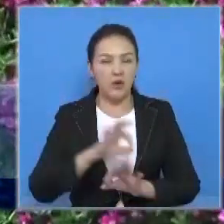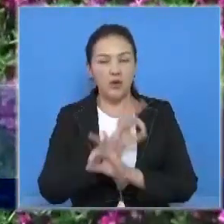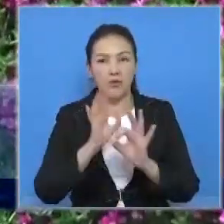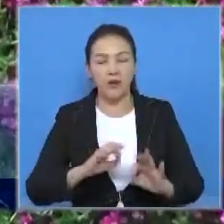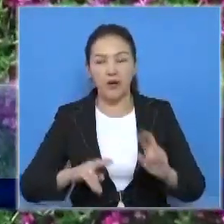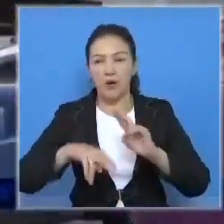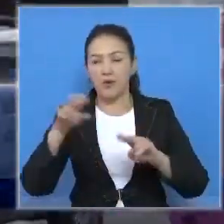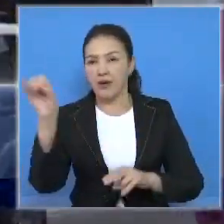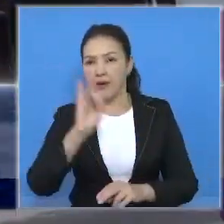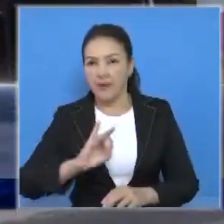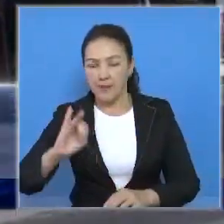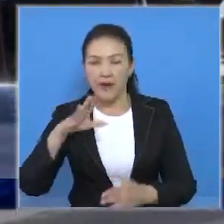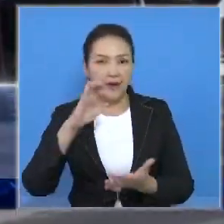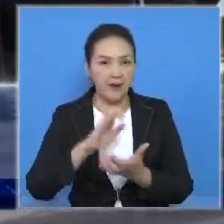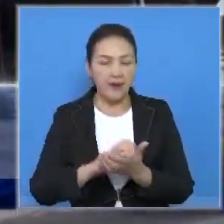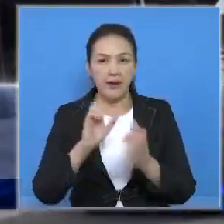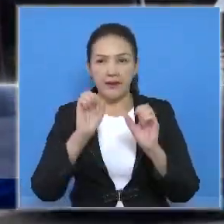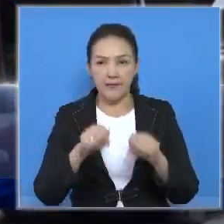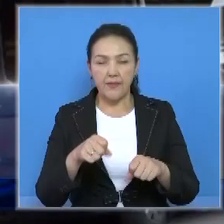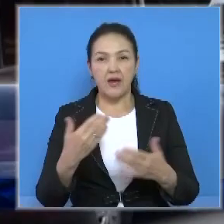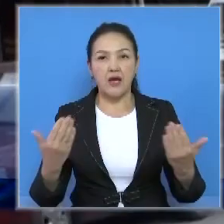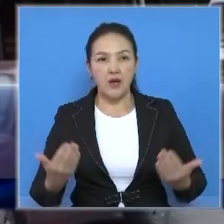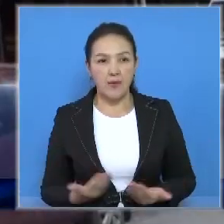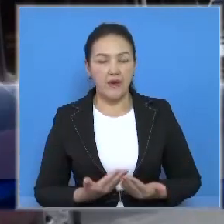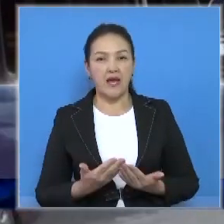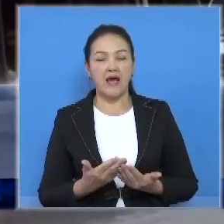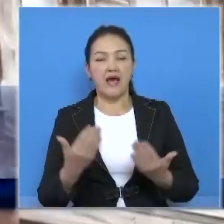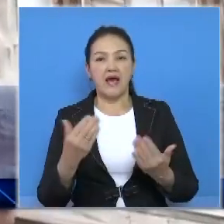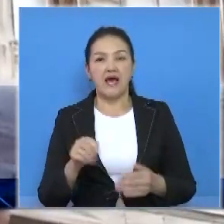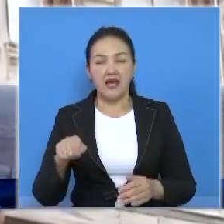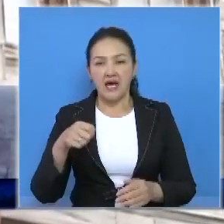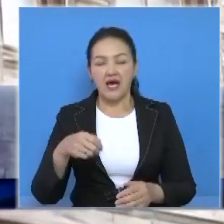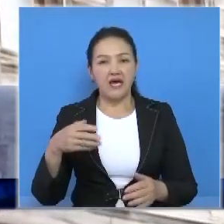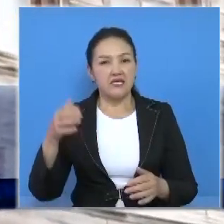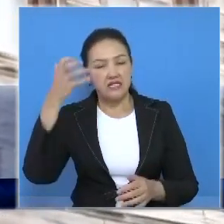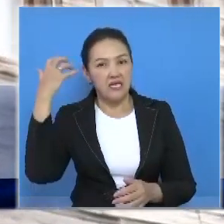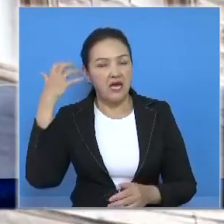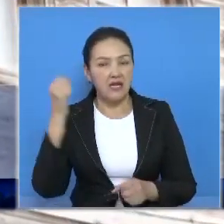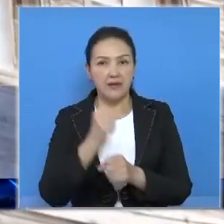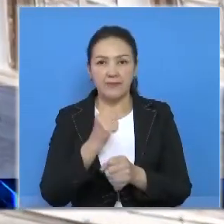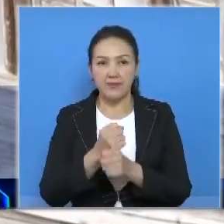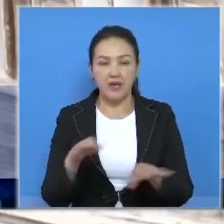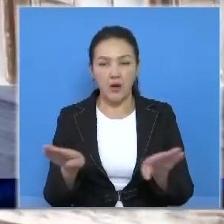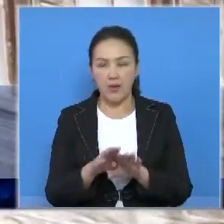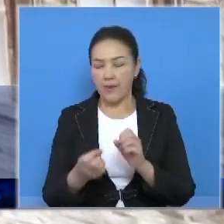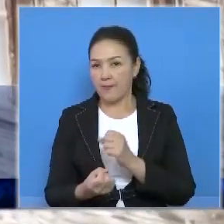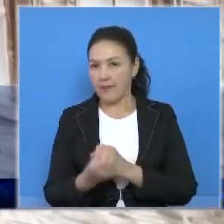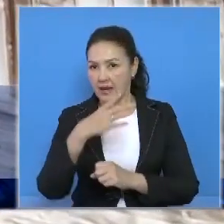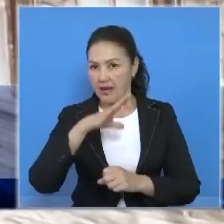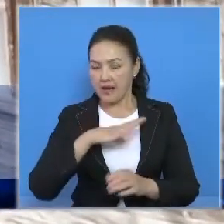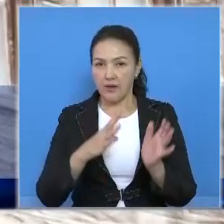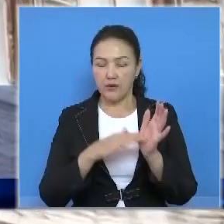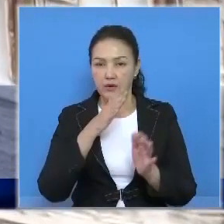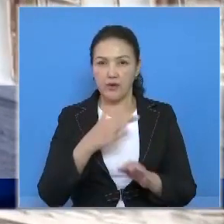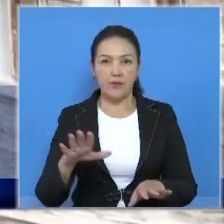тарихи құрылыстармен, қол өнерімен таныса алады. Жергілікті тұрғындар негізінен қасық және тарақ жасайды. Тараклы атауы да осыдан пайда болған екен. 9